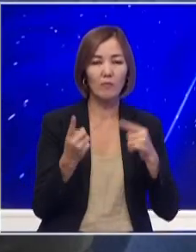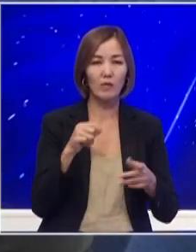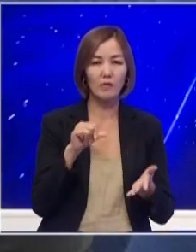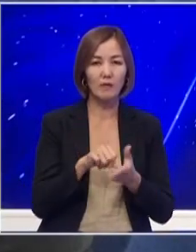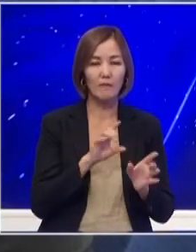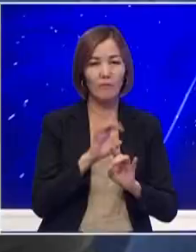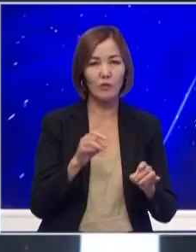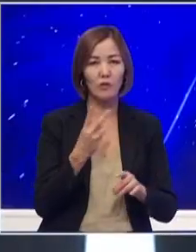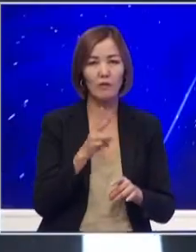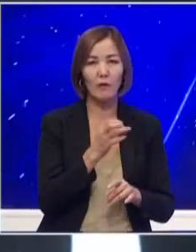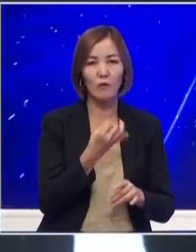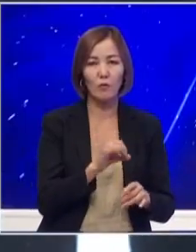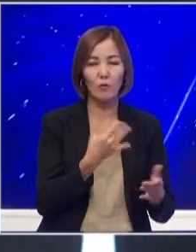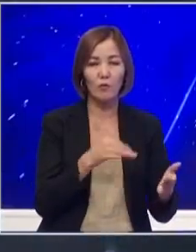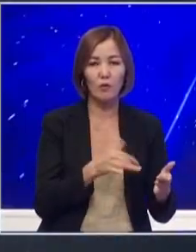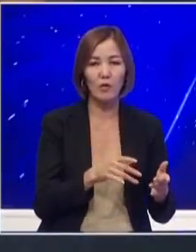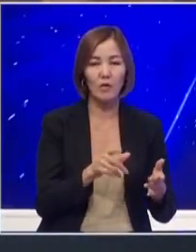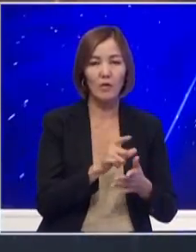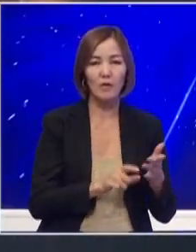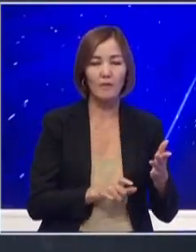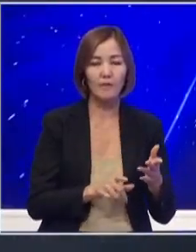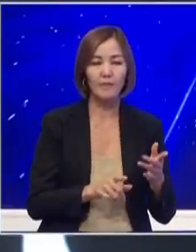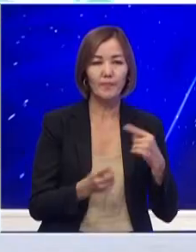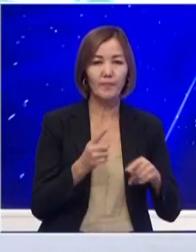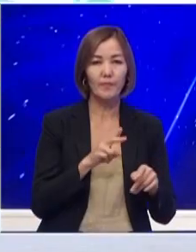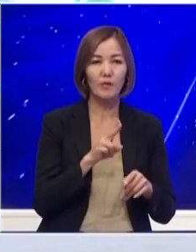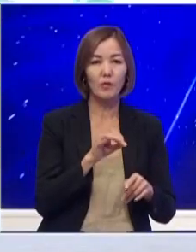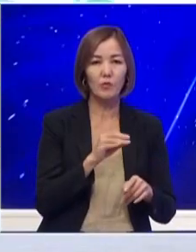При этом 2 кюя должны быть из репертуара Кожике Назарула.